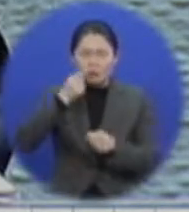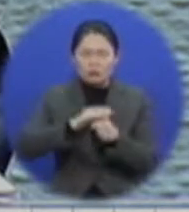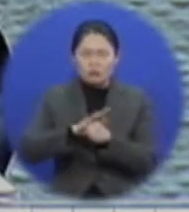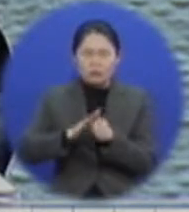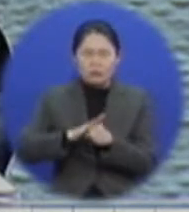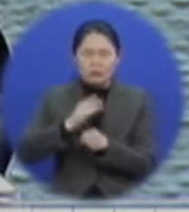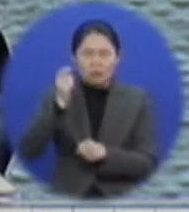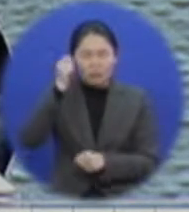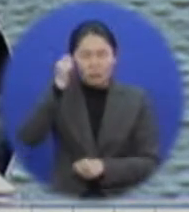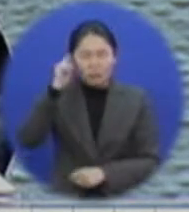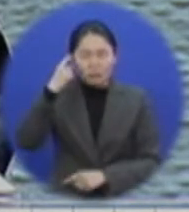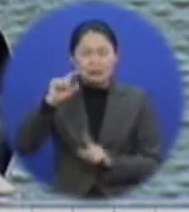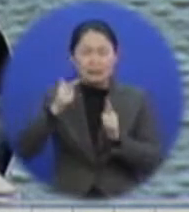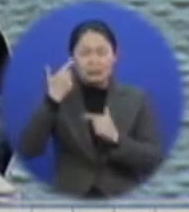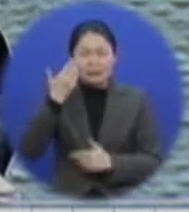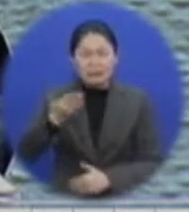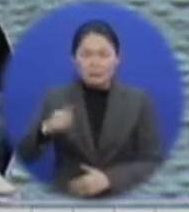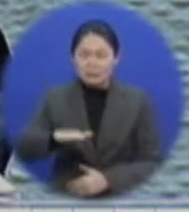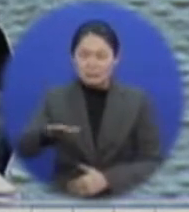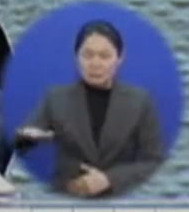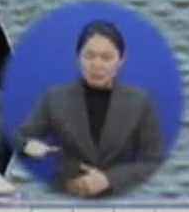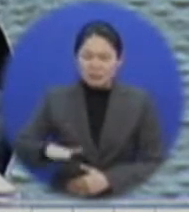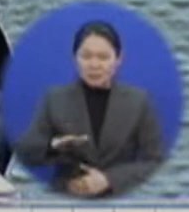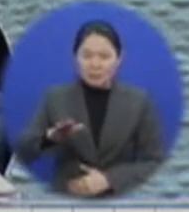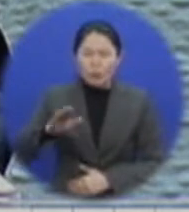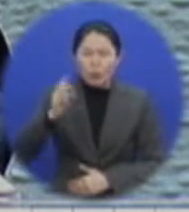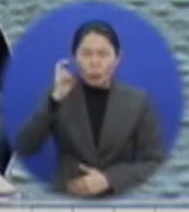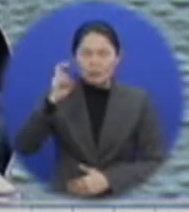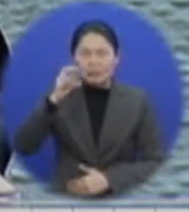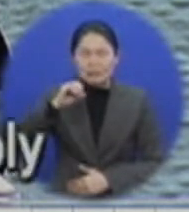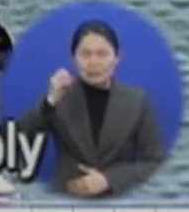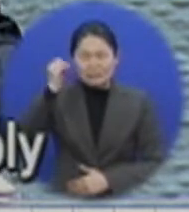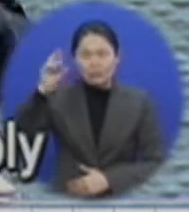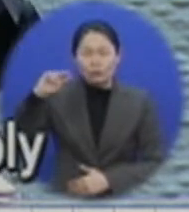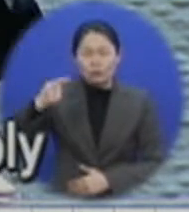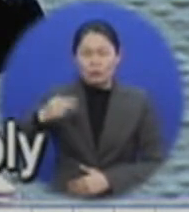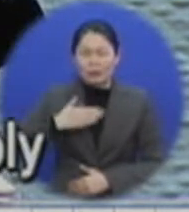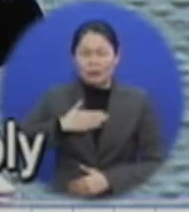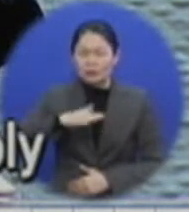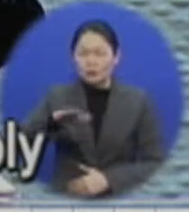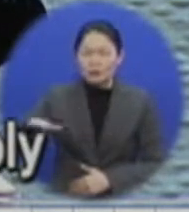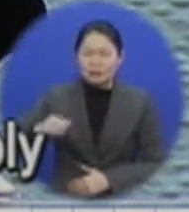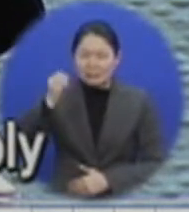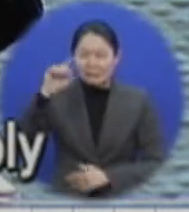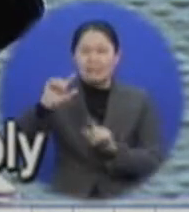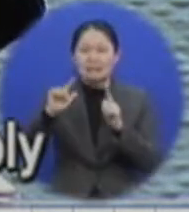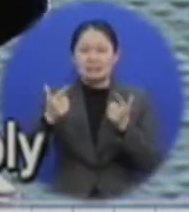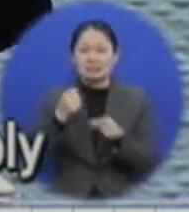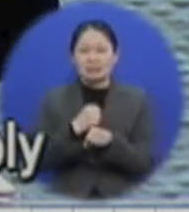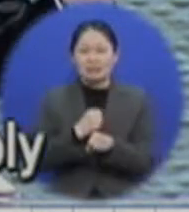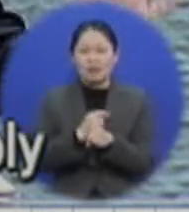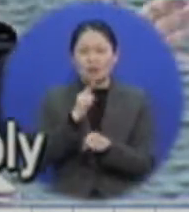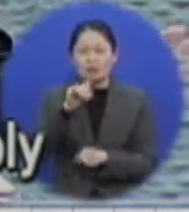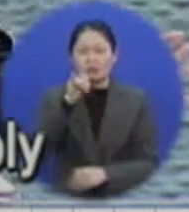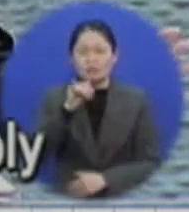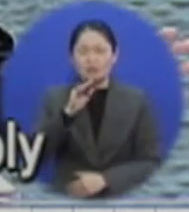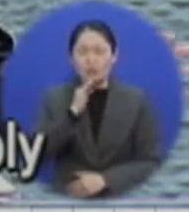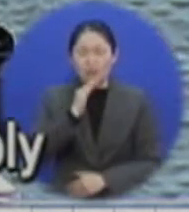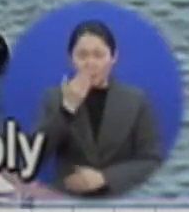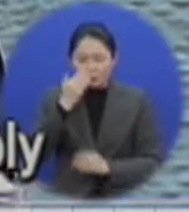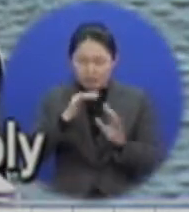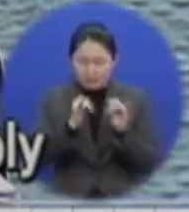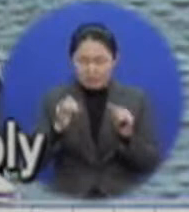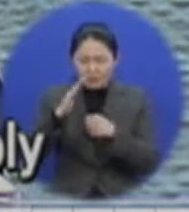지라도 나는 더 를 잊지 아니할 것이라 이스라엘 백성들이 하나님 앞에 정말 만날 수 없이 다